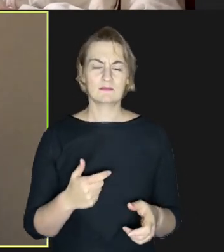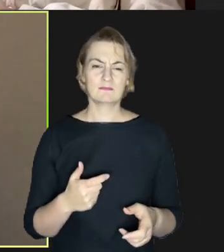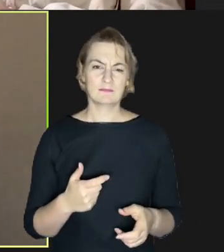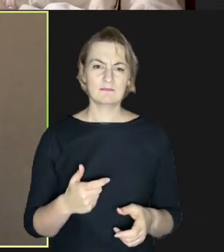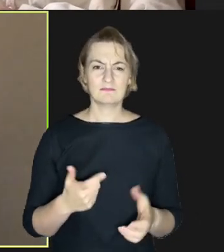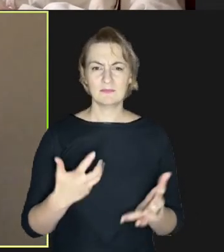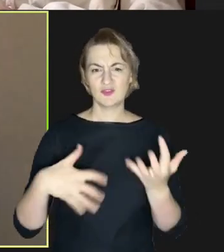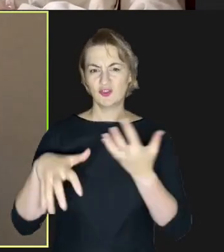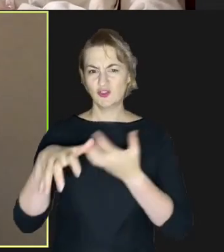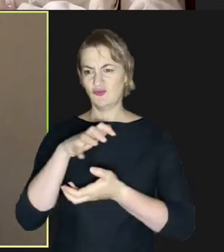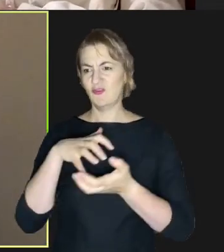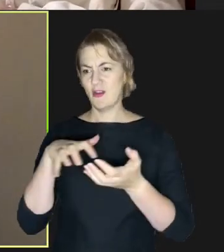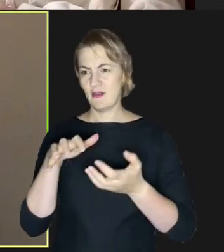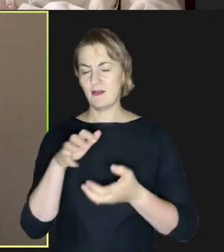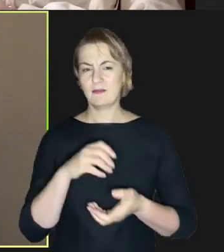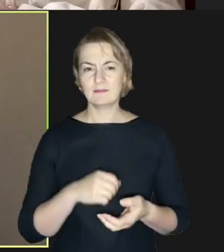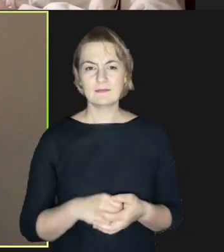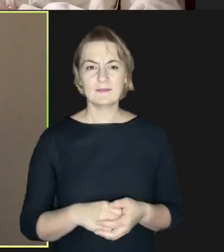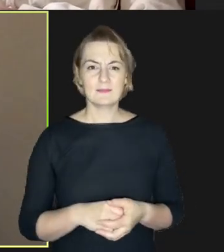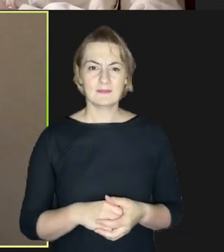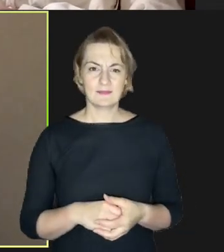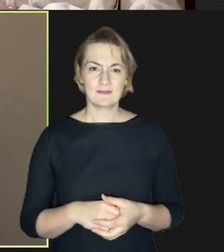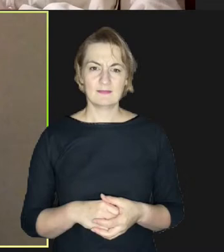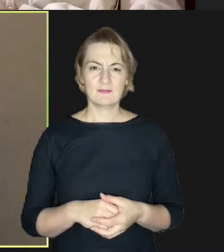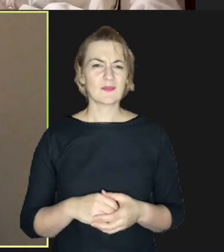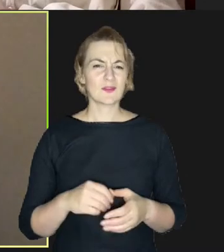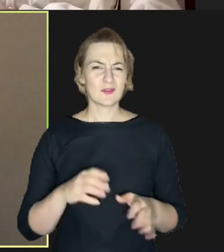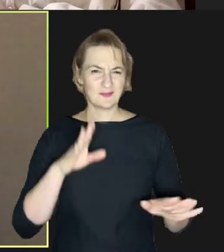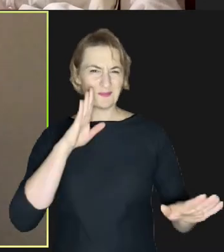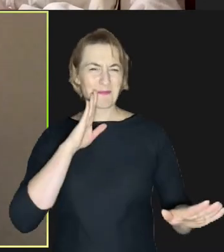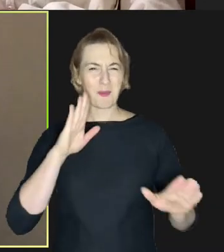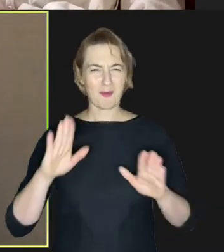i świata i planety, można porównać